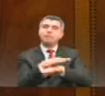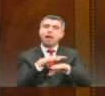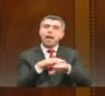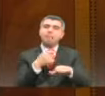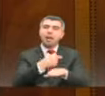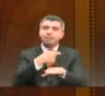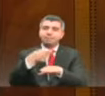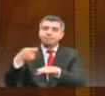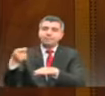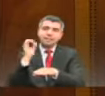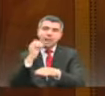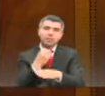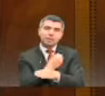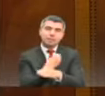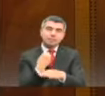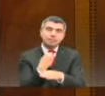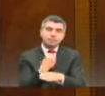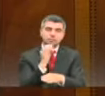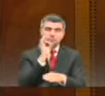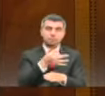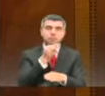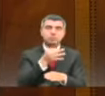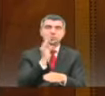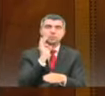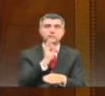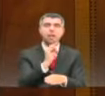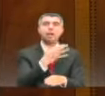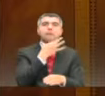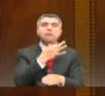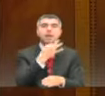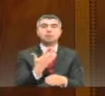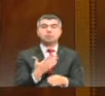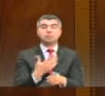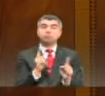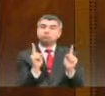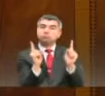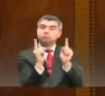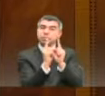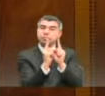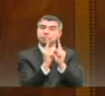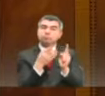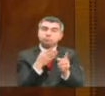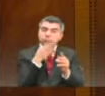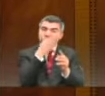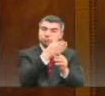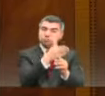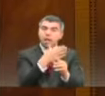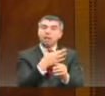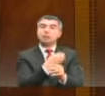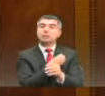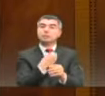منتظم وإلى تطوير مستمر. تحسين ظروف وجودة الاستقبال بالمرافق الصحية،